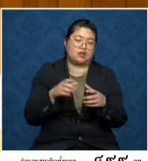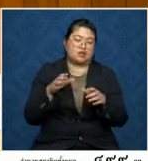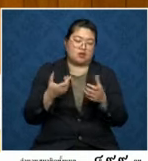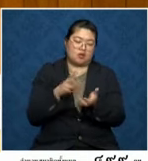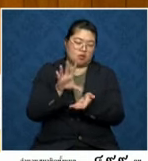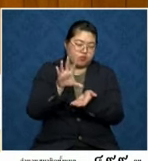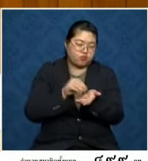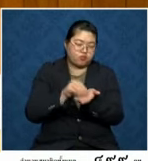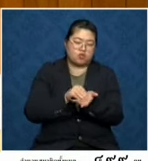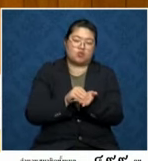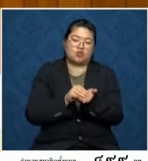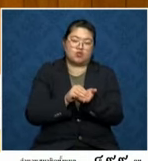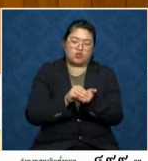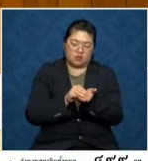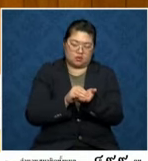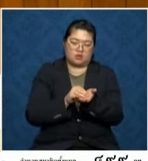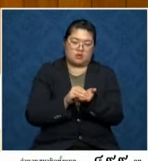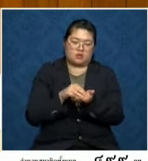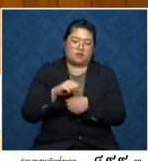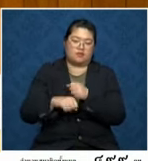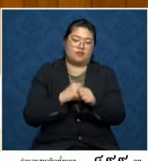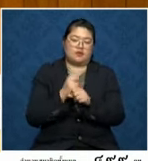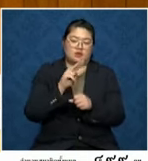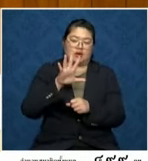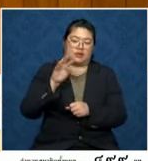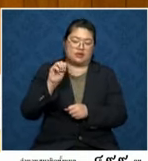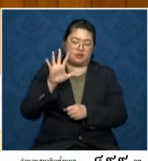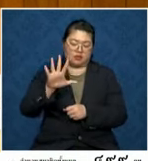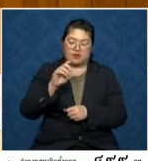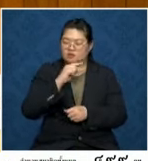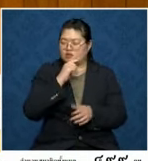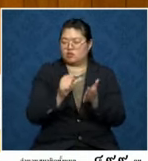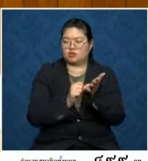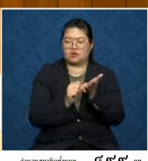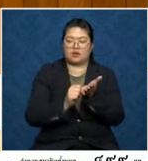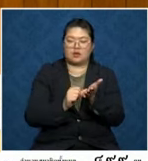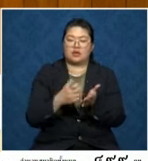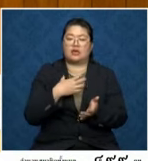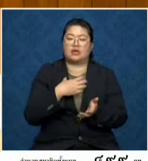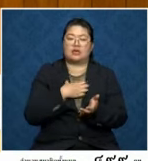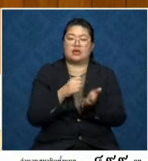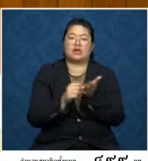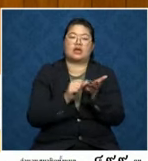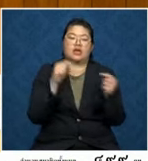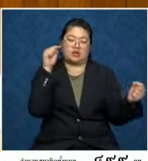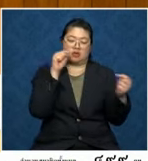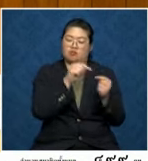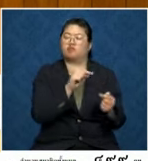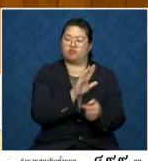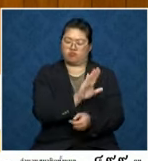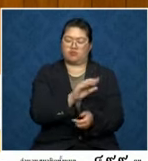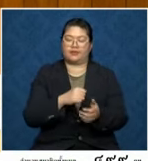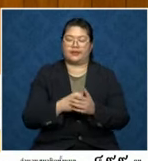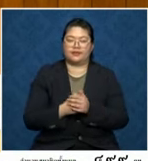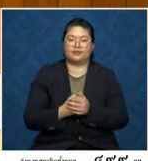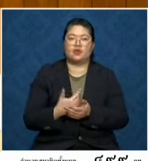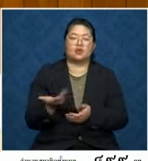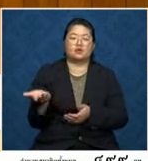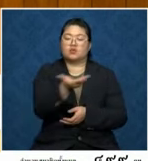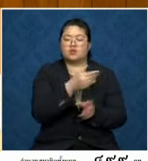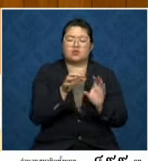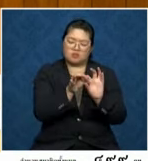ครดิต2545หากจะมีการแก้ไขก็อยากจะให้ไปแก้ไขตอนนั้นทุกท่านที่เป็นห่วง